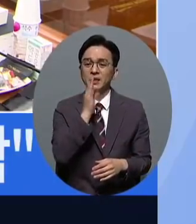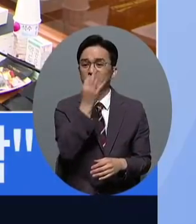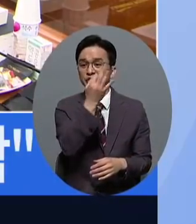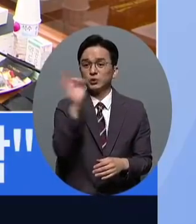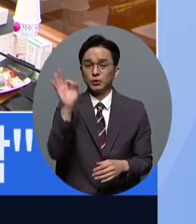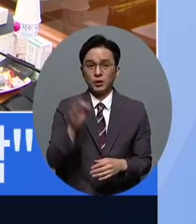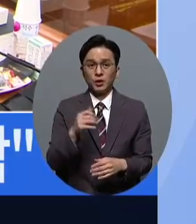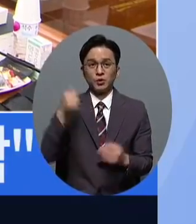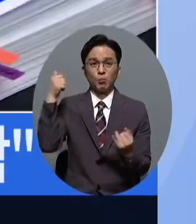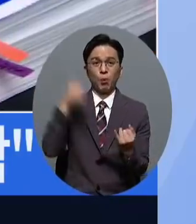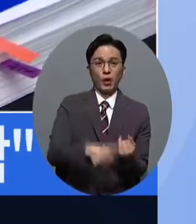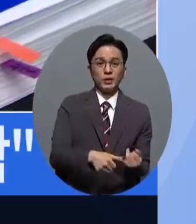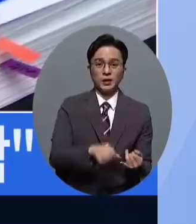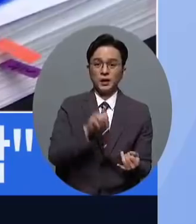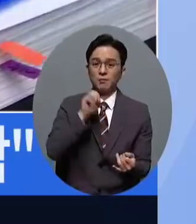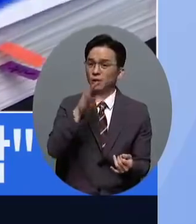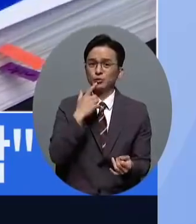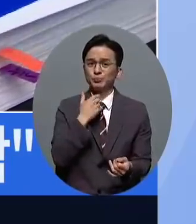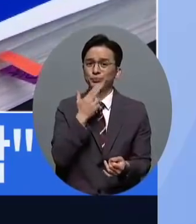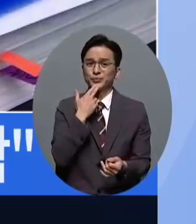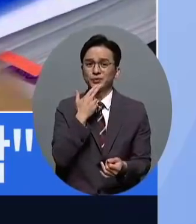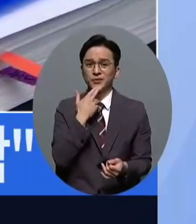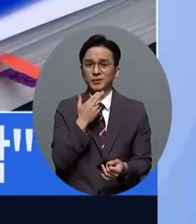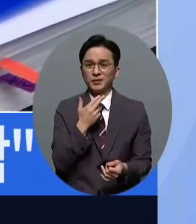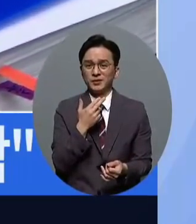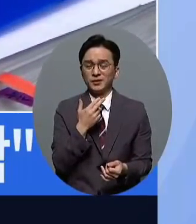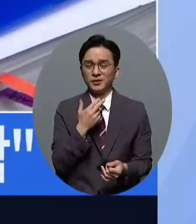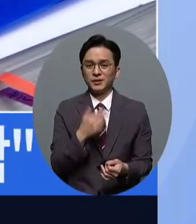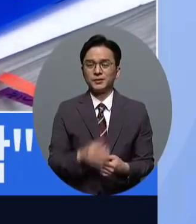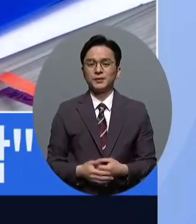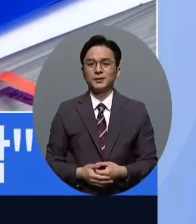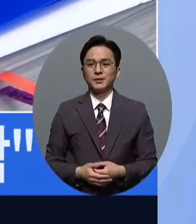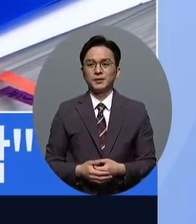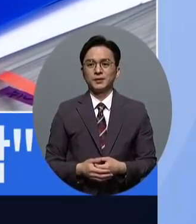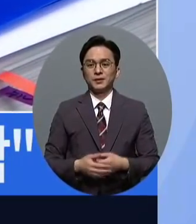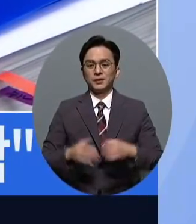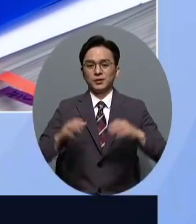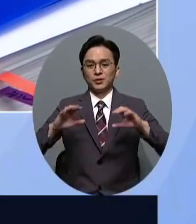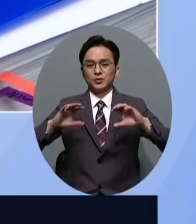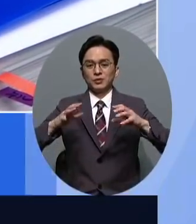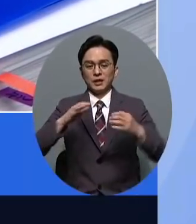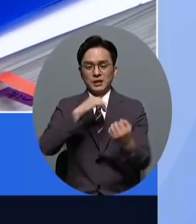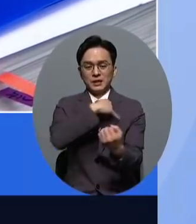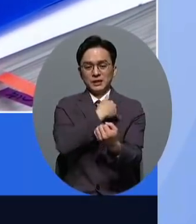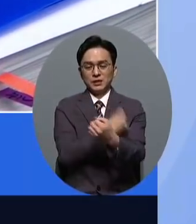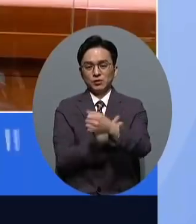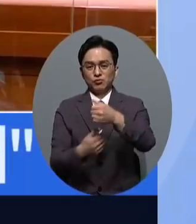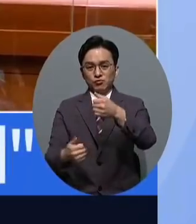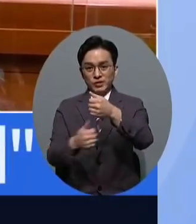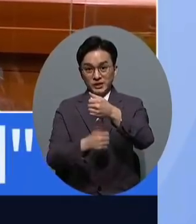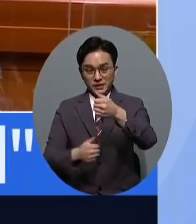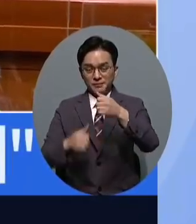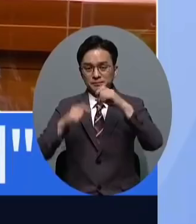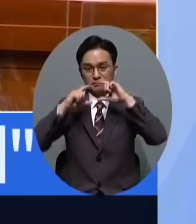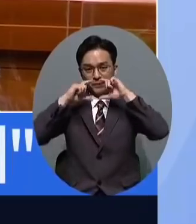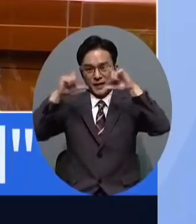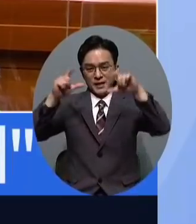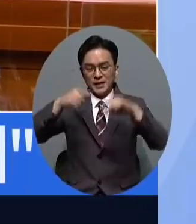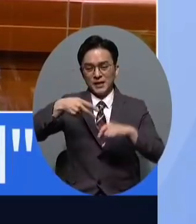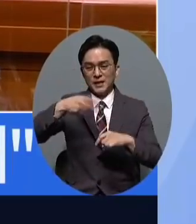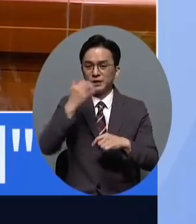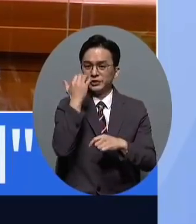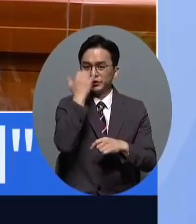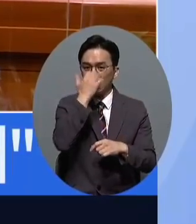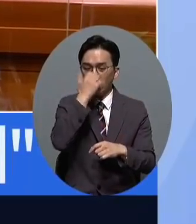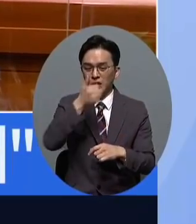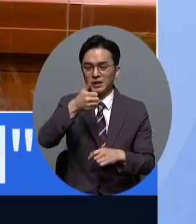행정소송을 제기한 예. 것으로 보이는데 성희롱이라는 부분에서 국가위원회가 확인했다라는 것이 이제 문제 이제 기폭제가 됐을